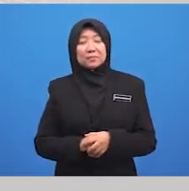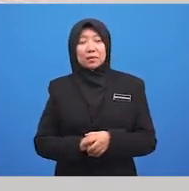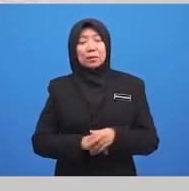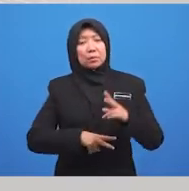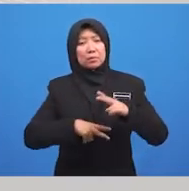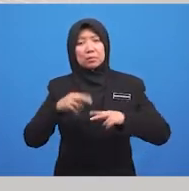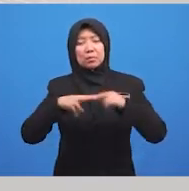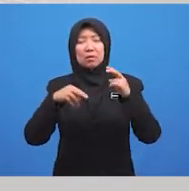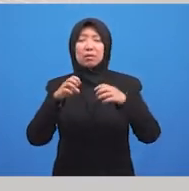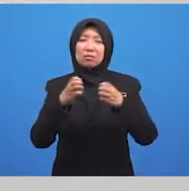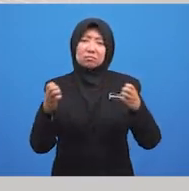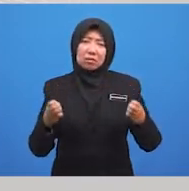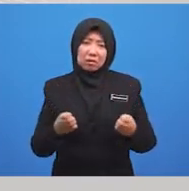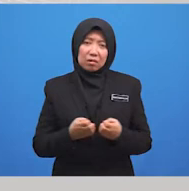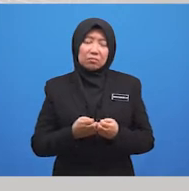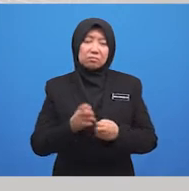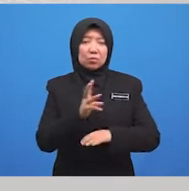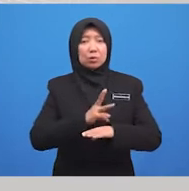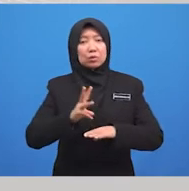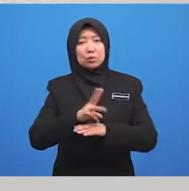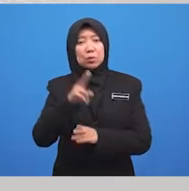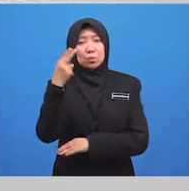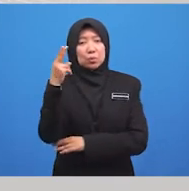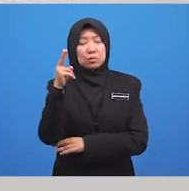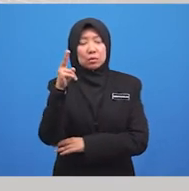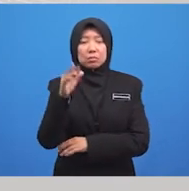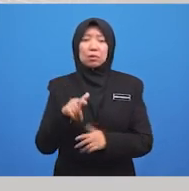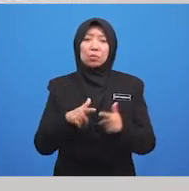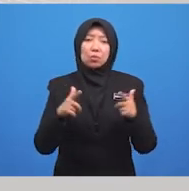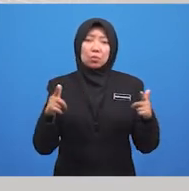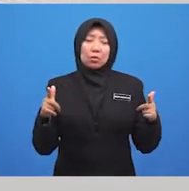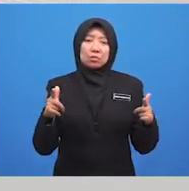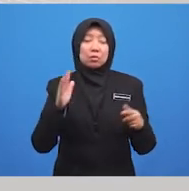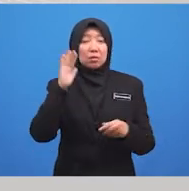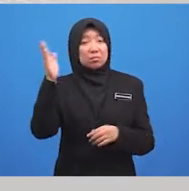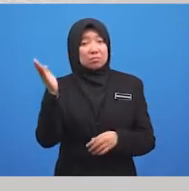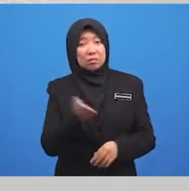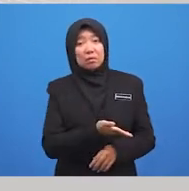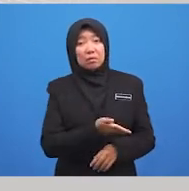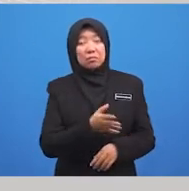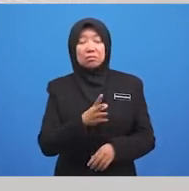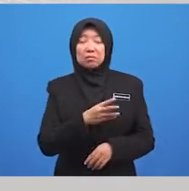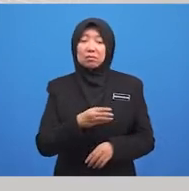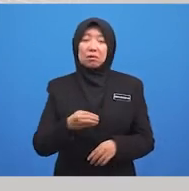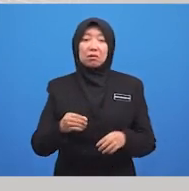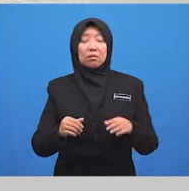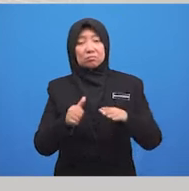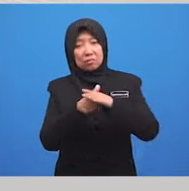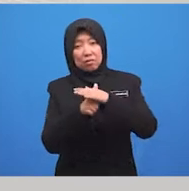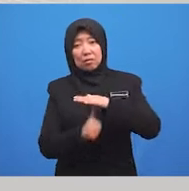pembinaan empangan menyebabkan kawasan hutan yang luas akan ditebang dan ditenggelami